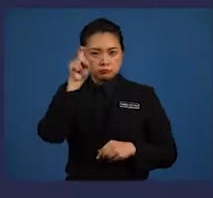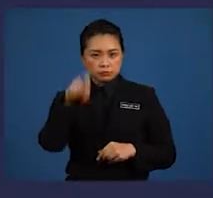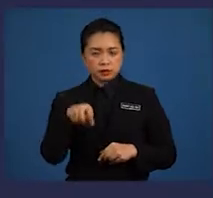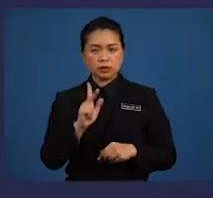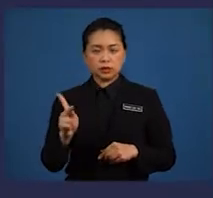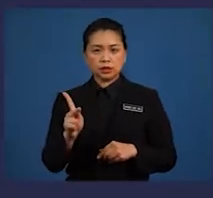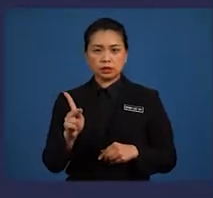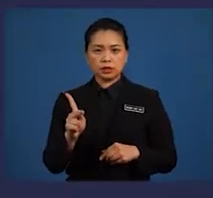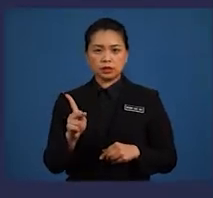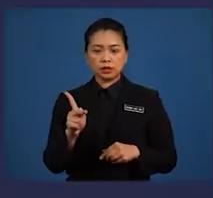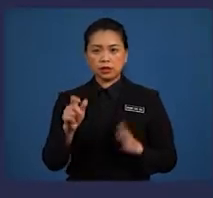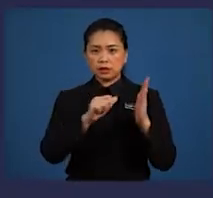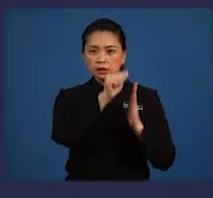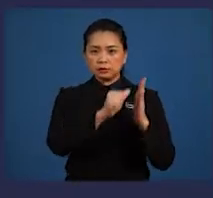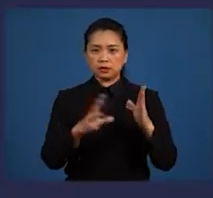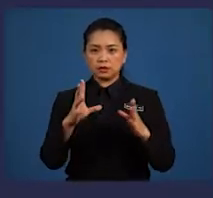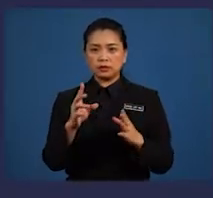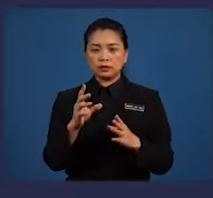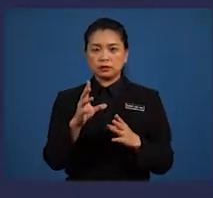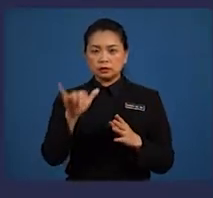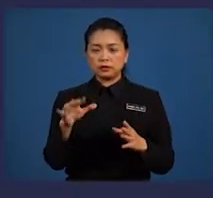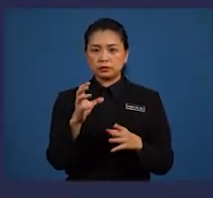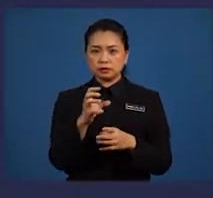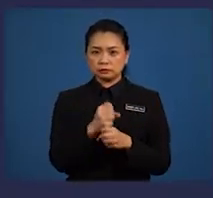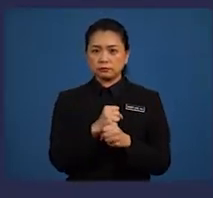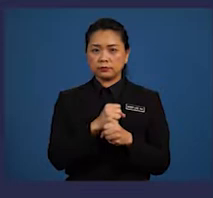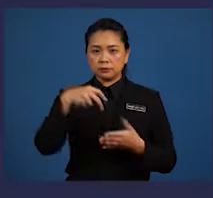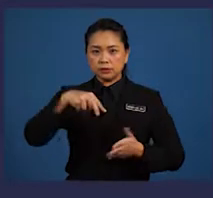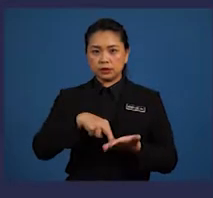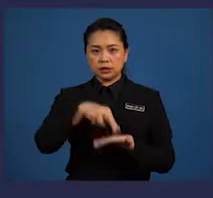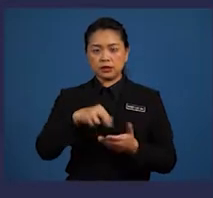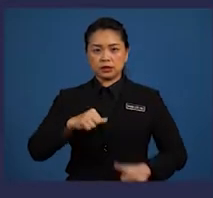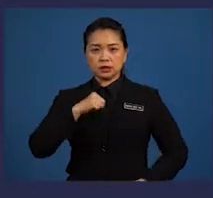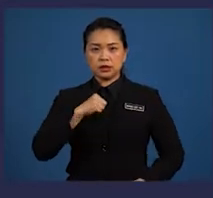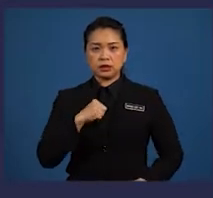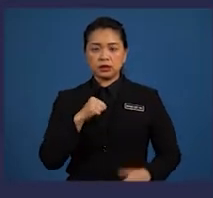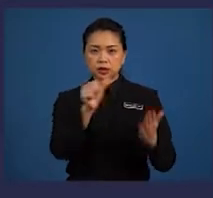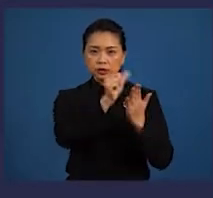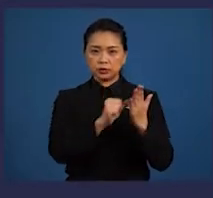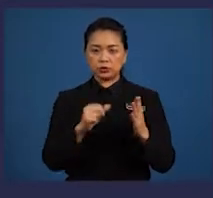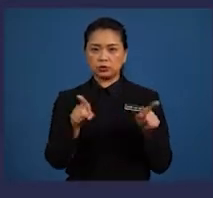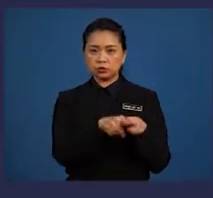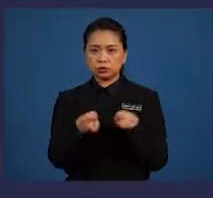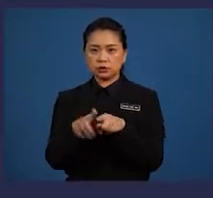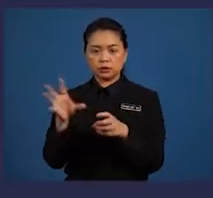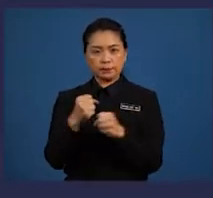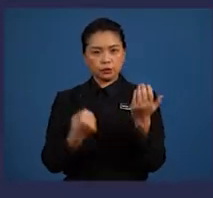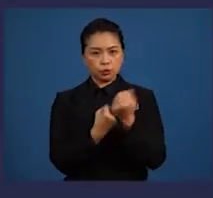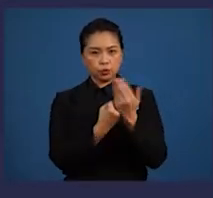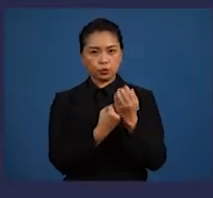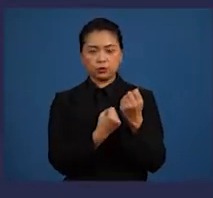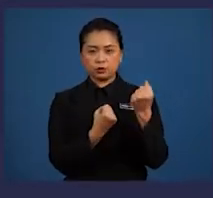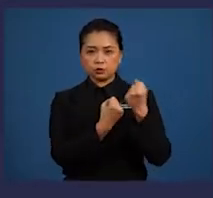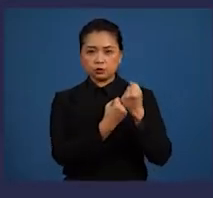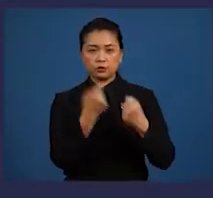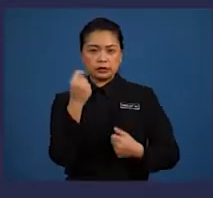memastikan animasi yang digunakan dapat berdiri sendiri animasi juga dapat menyusun teks